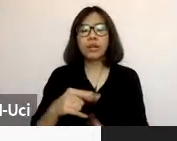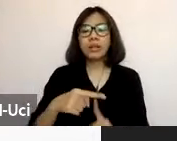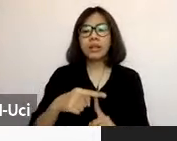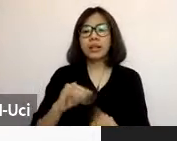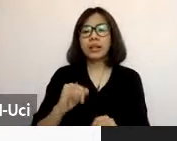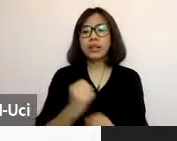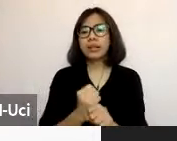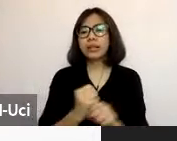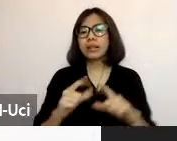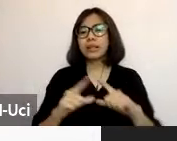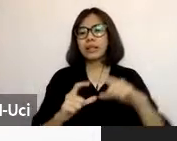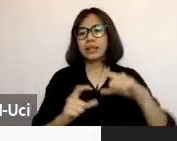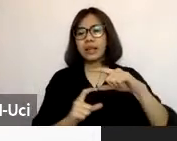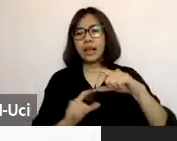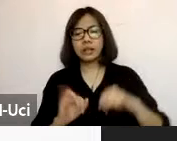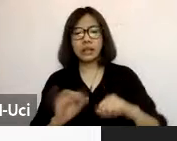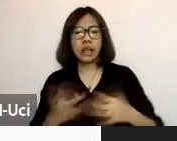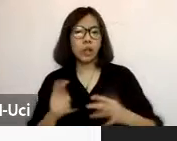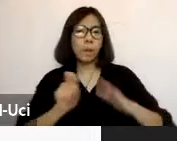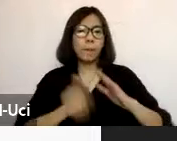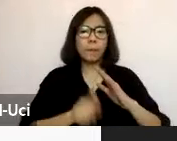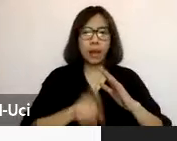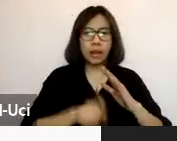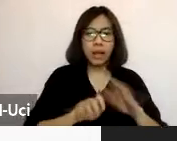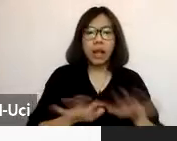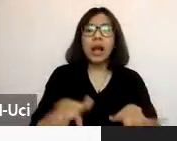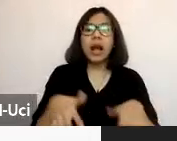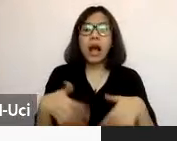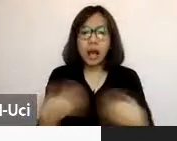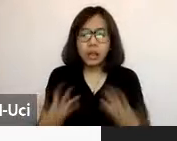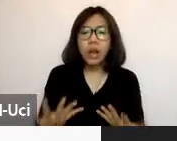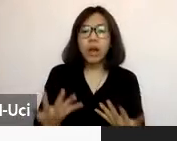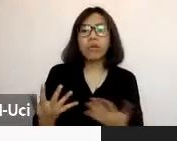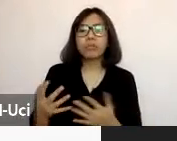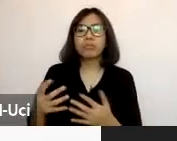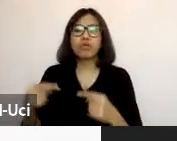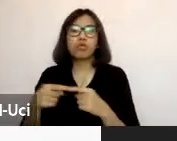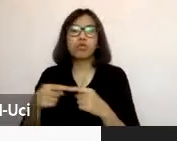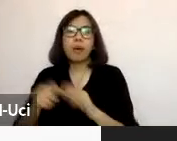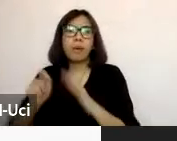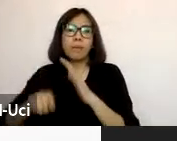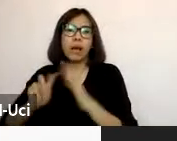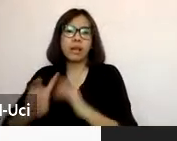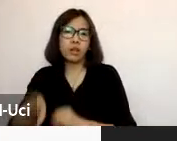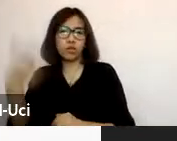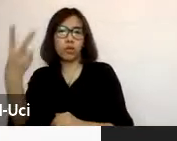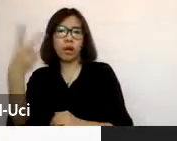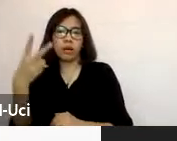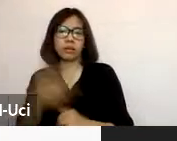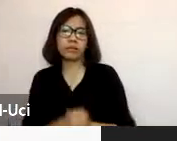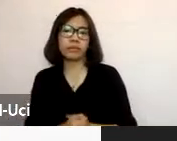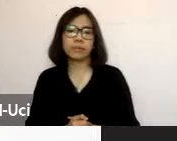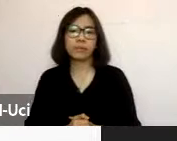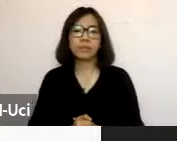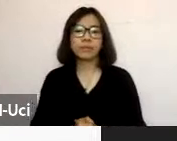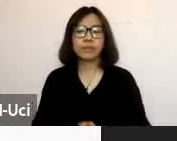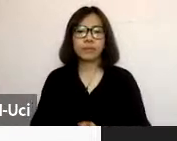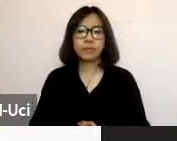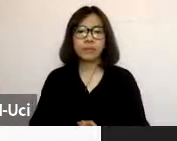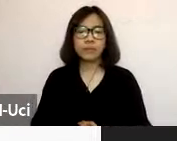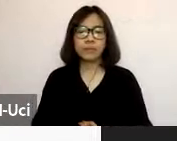non Little Kelly kwalik digestion jadi diluar peradilan nah ini